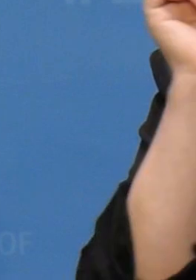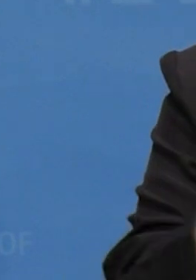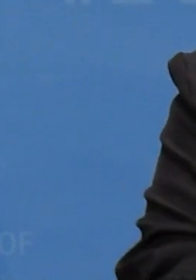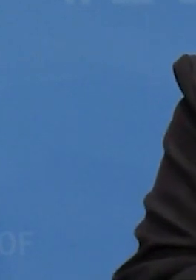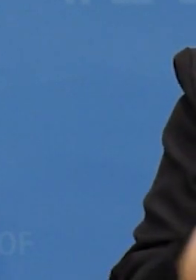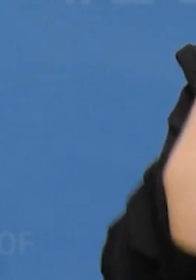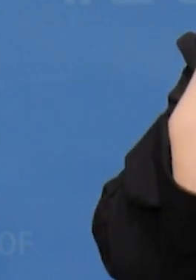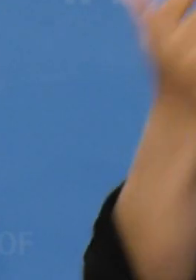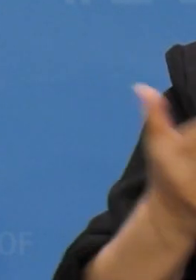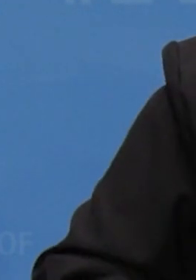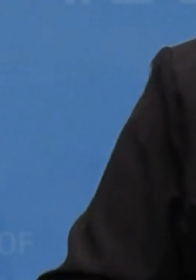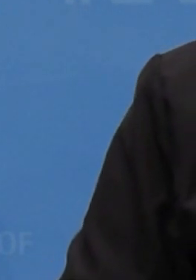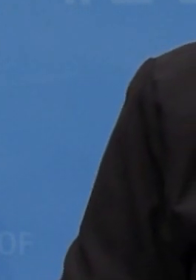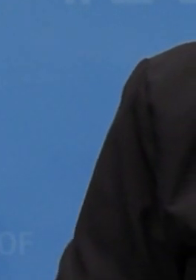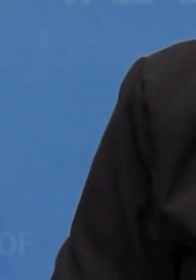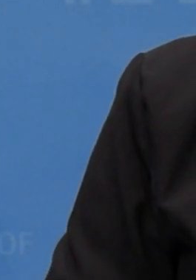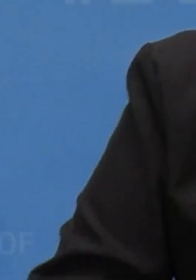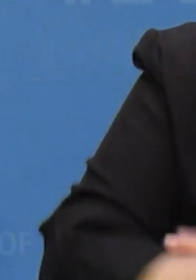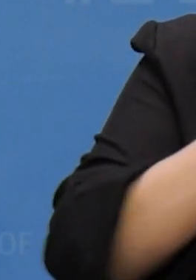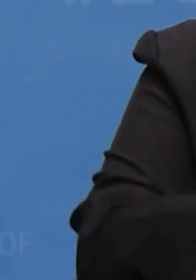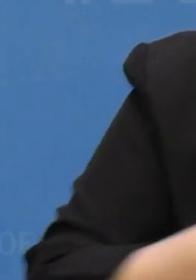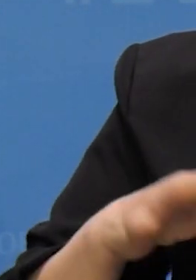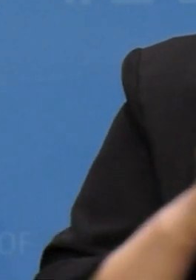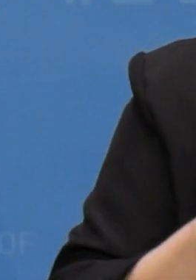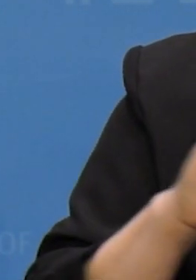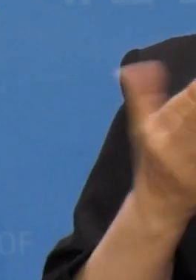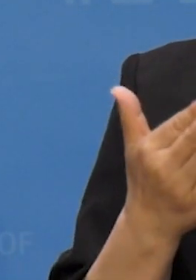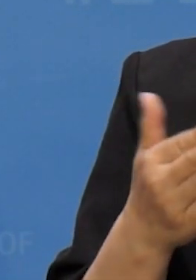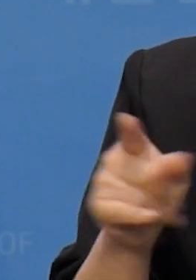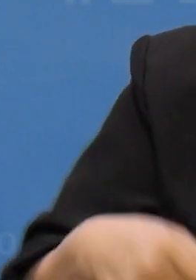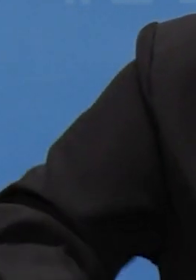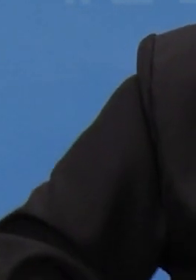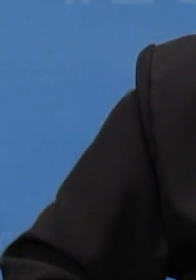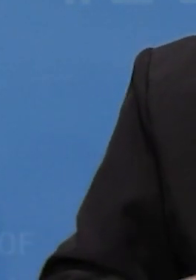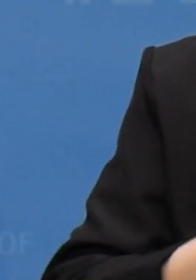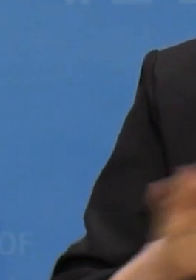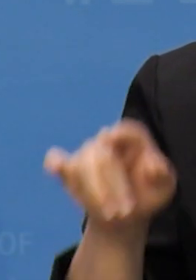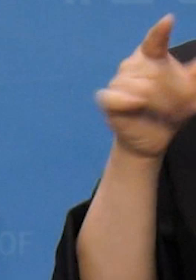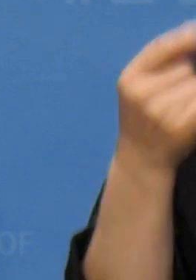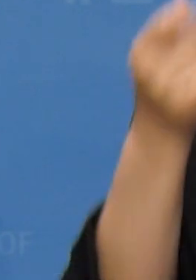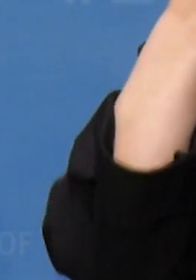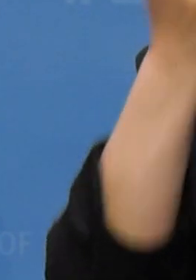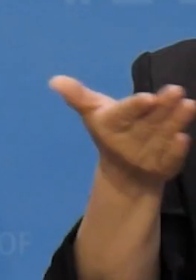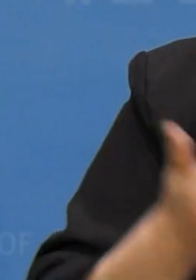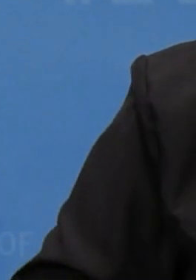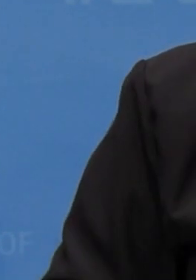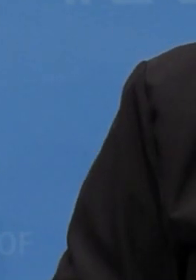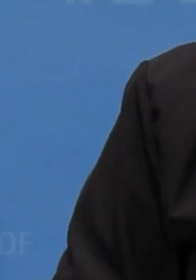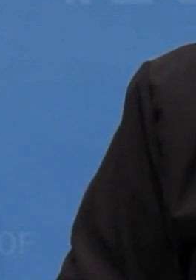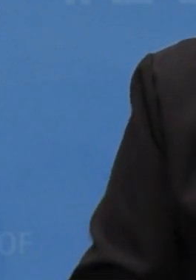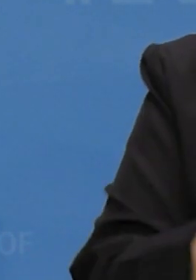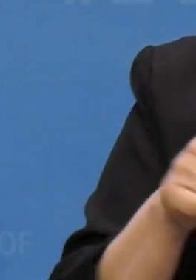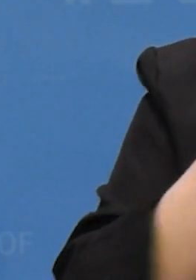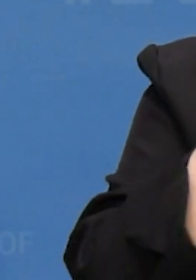것입니까 진영 논리에 사로잡혀 양심을 버린 것입니까 안타까울뿐입니다